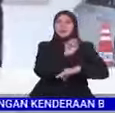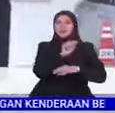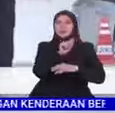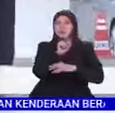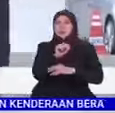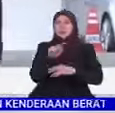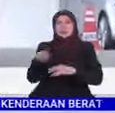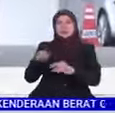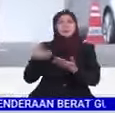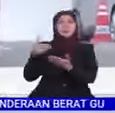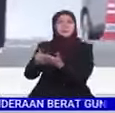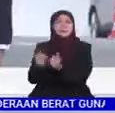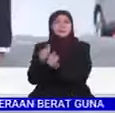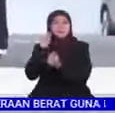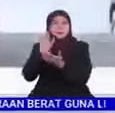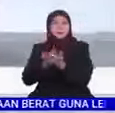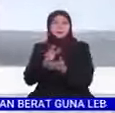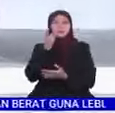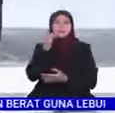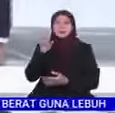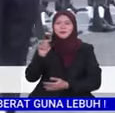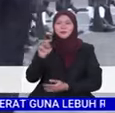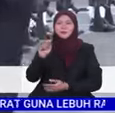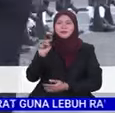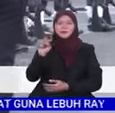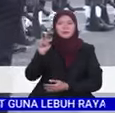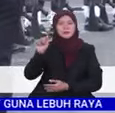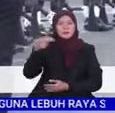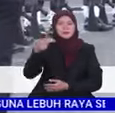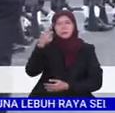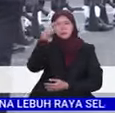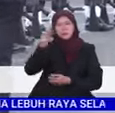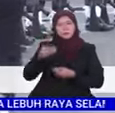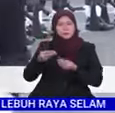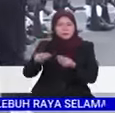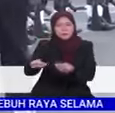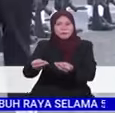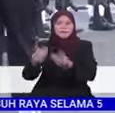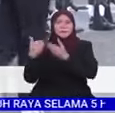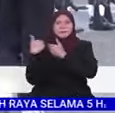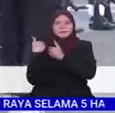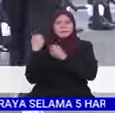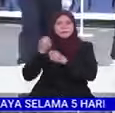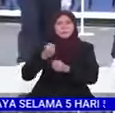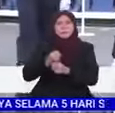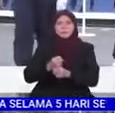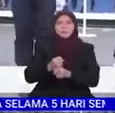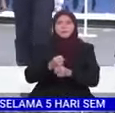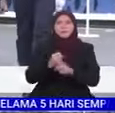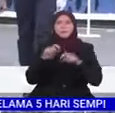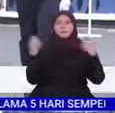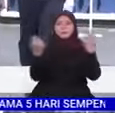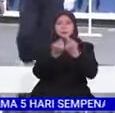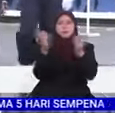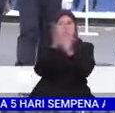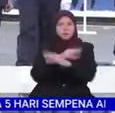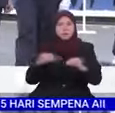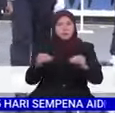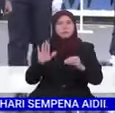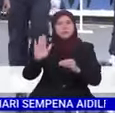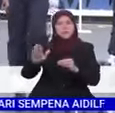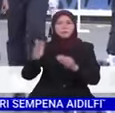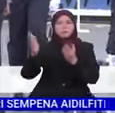Setibanya beliau bersama istri Datin asy'ariyah Muhammad Nasir pada majelis Serah terima tugas Edi pejabat kontinjen police Rawa beliau